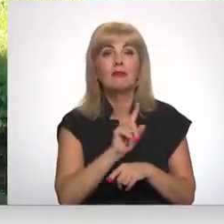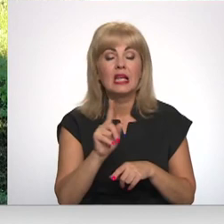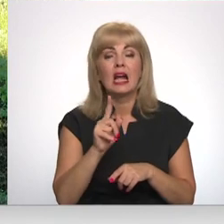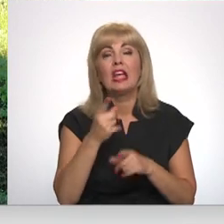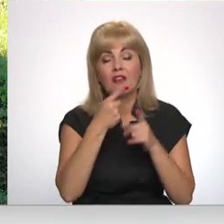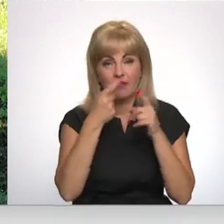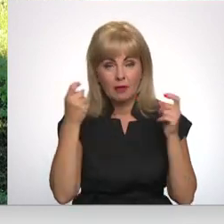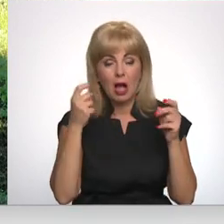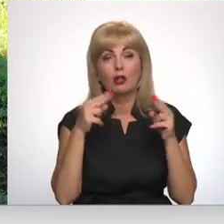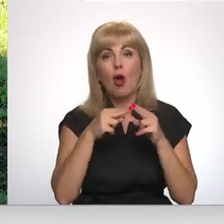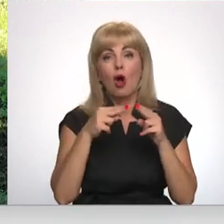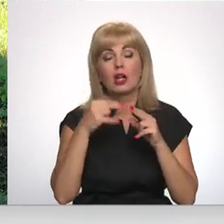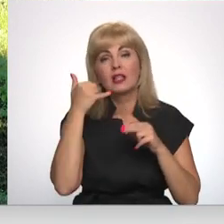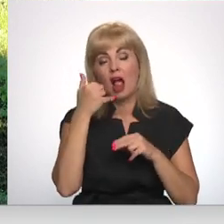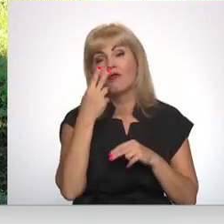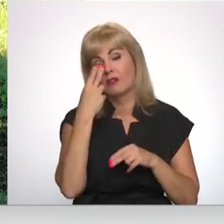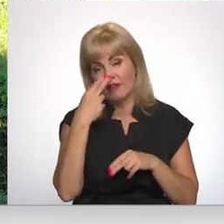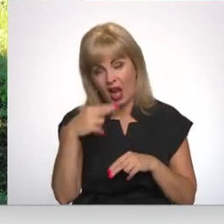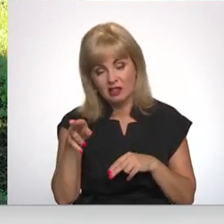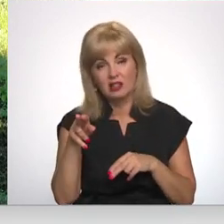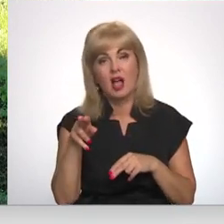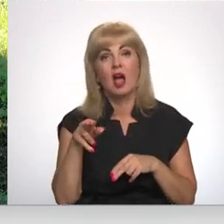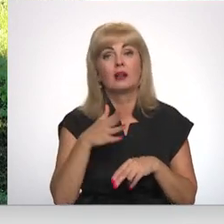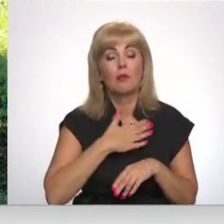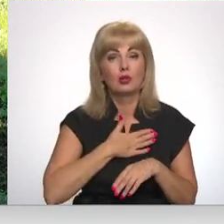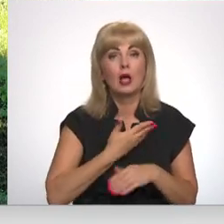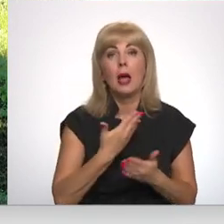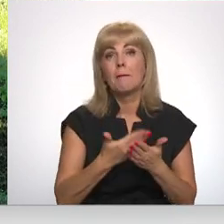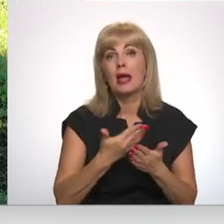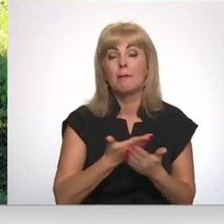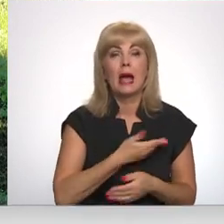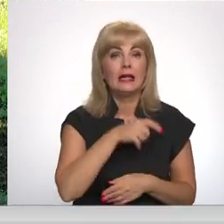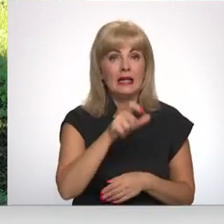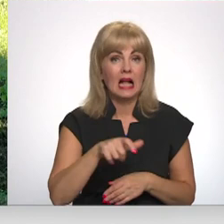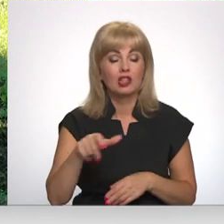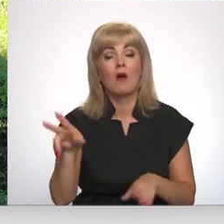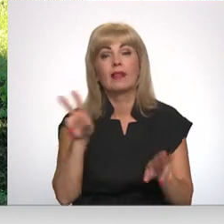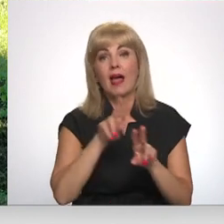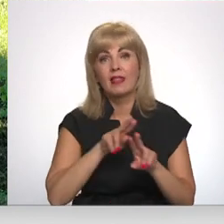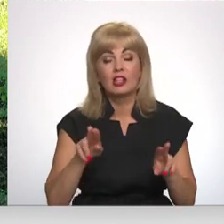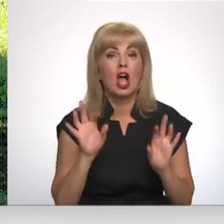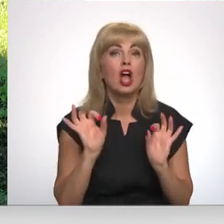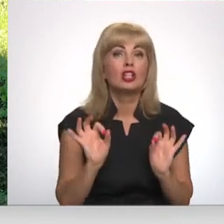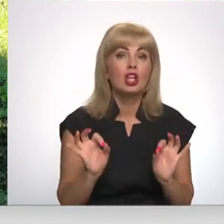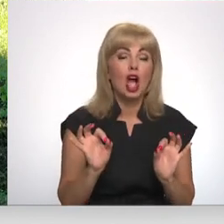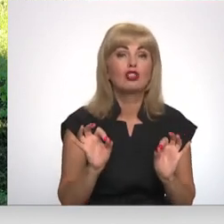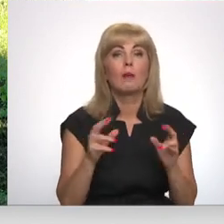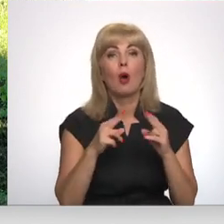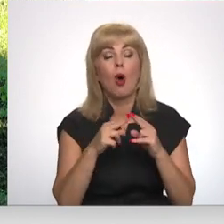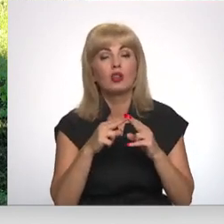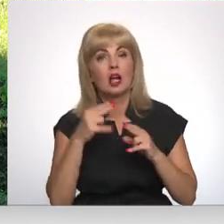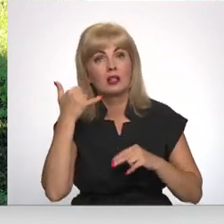pieejama, kontakttālruņi ir pieejami, bet ja iedzīvotājs nezin tiešām šo te